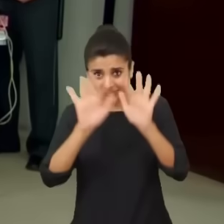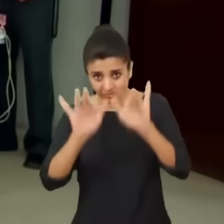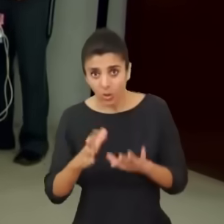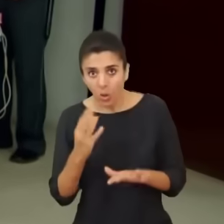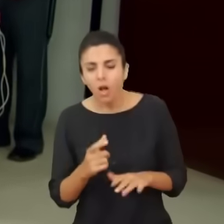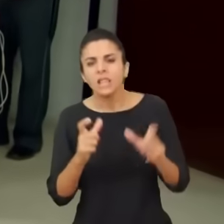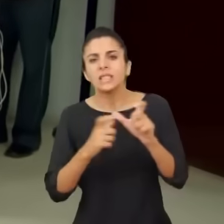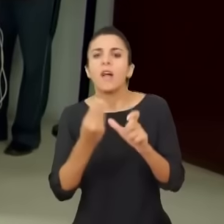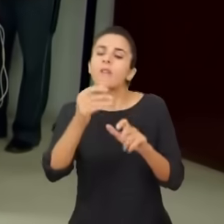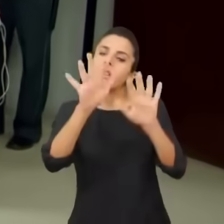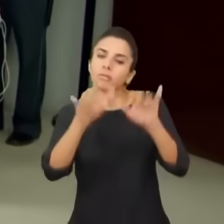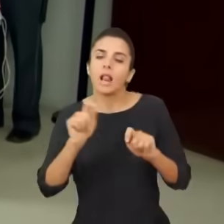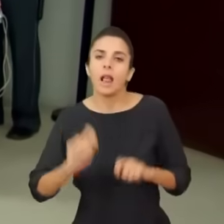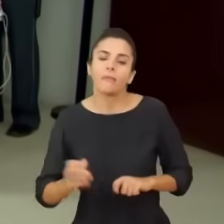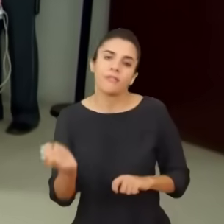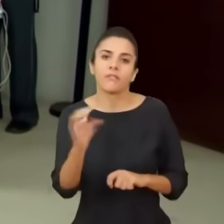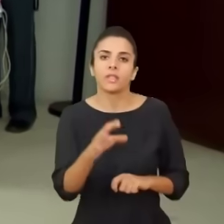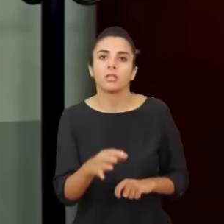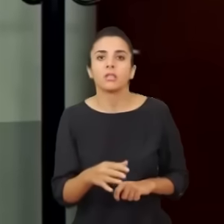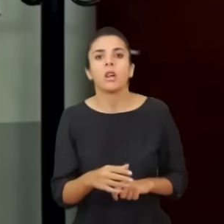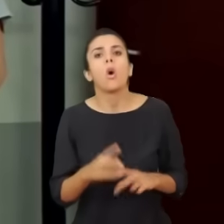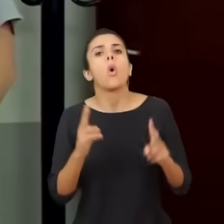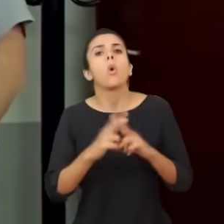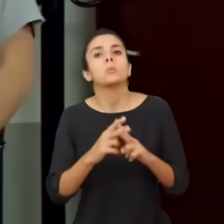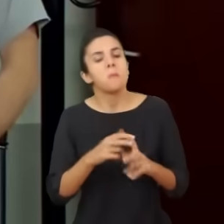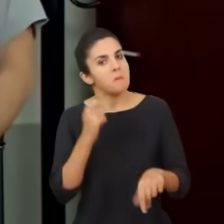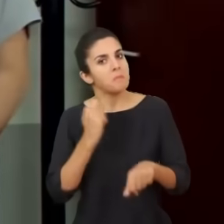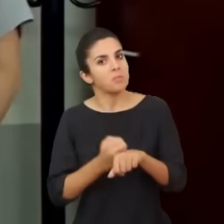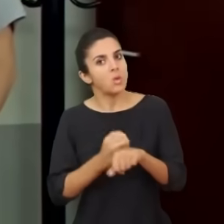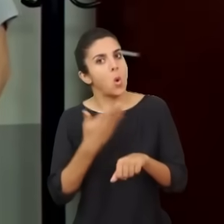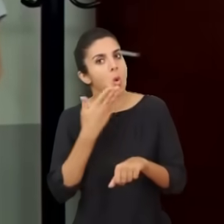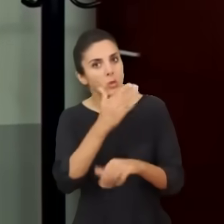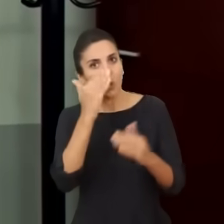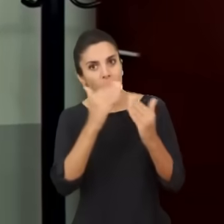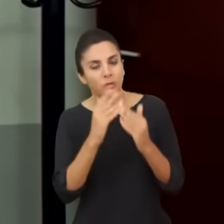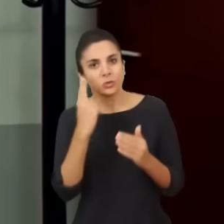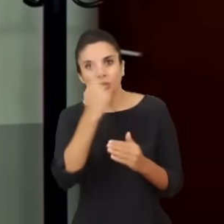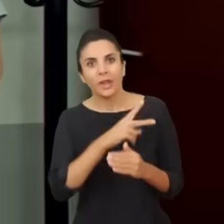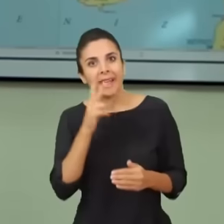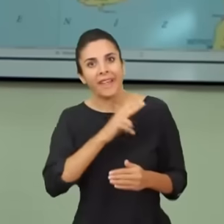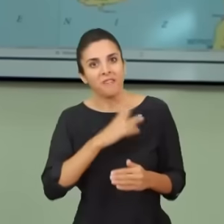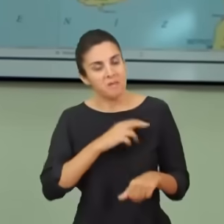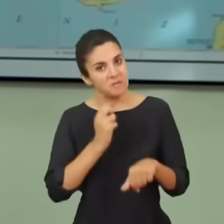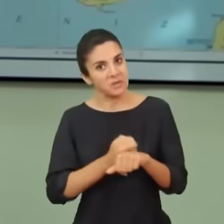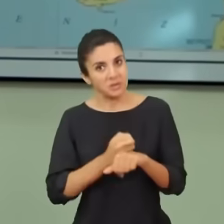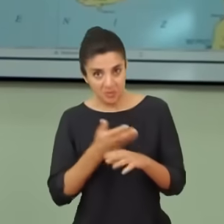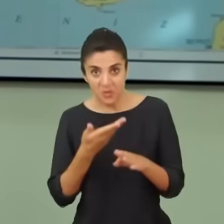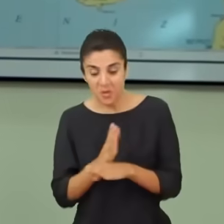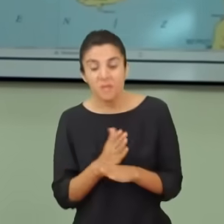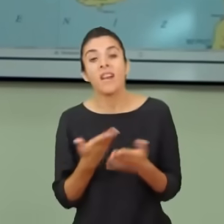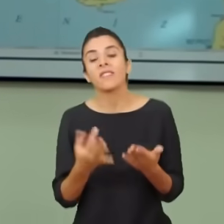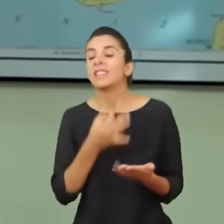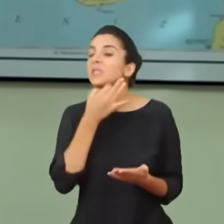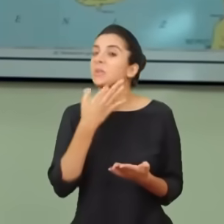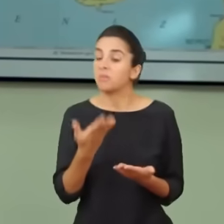Selahattin'de? Ver Selahattin'e yazsın. Tamam. Başkomiserim, maşallah oruç size yaramış, yüzünüz gülüyor değil mi Selahattin? Sağ olasın.